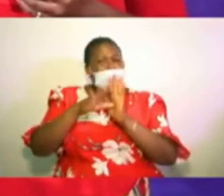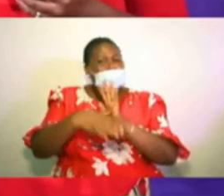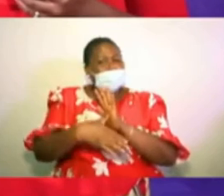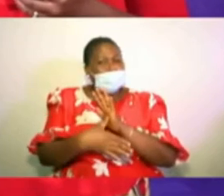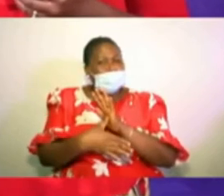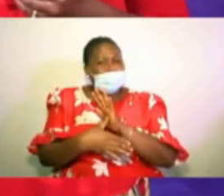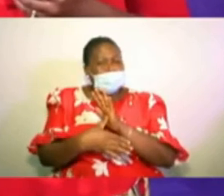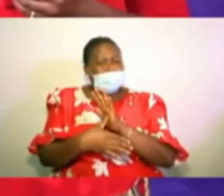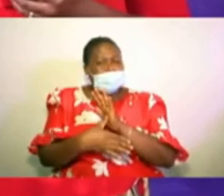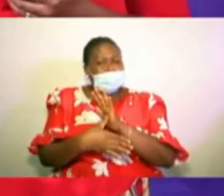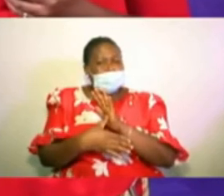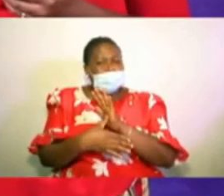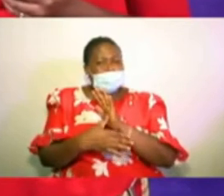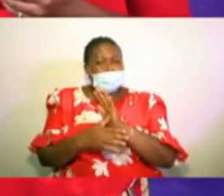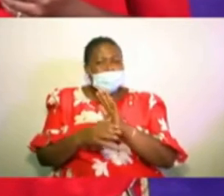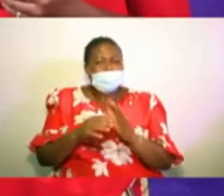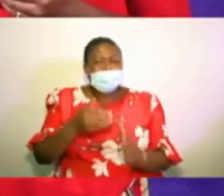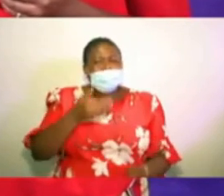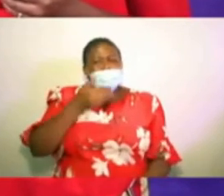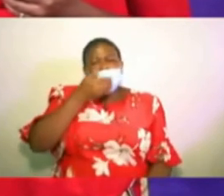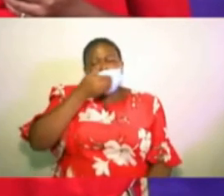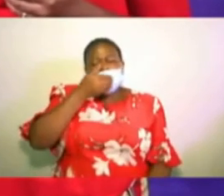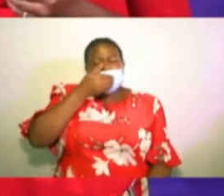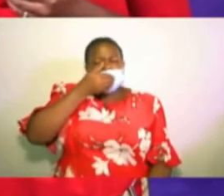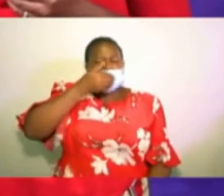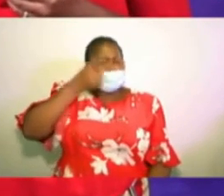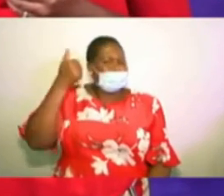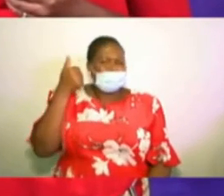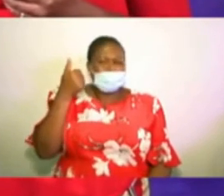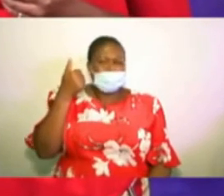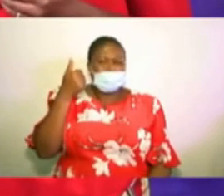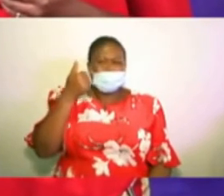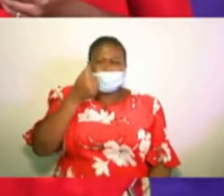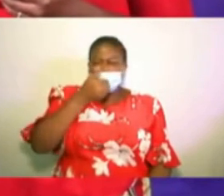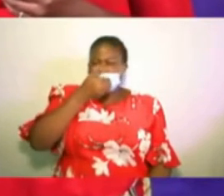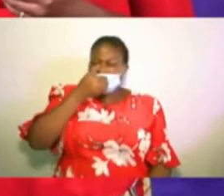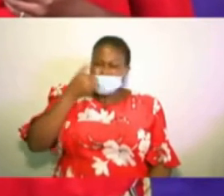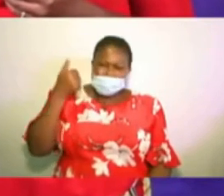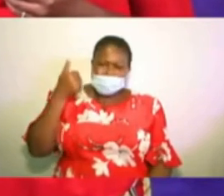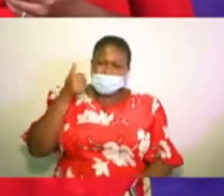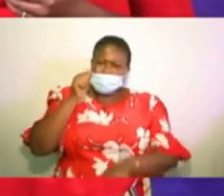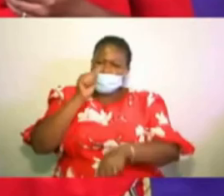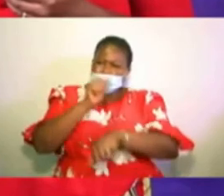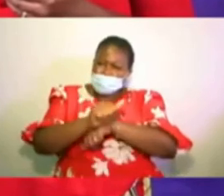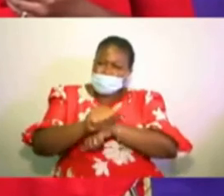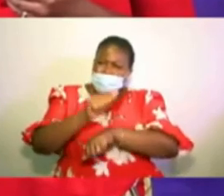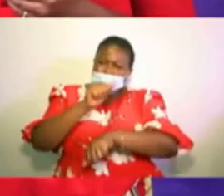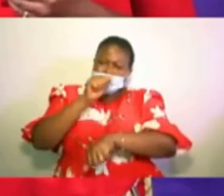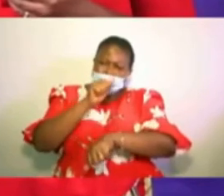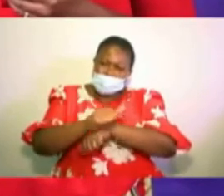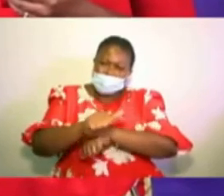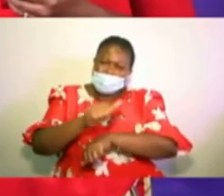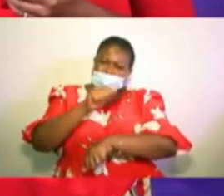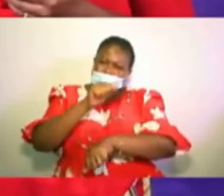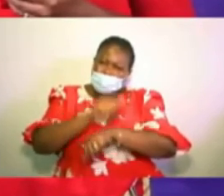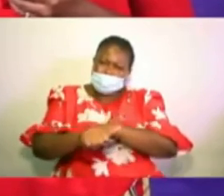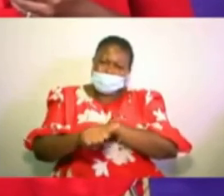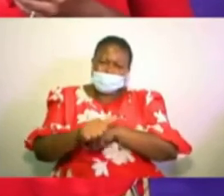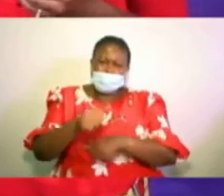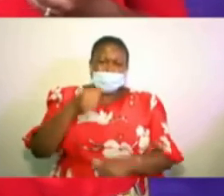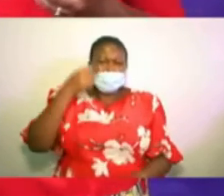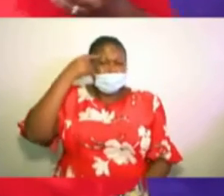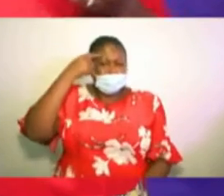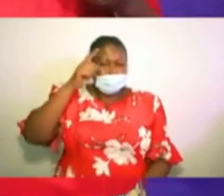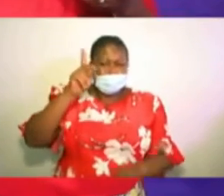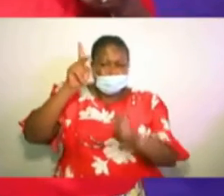none better to do that kind of work than the one who gives.